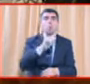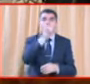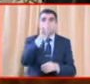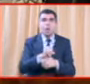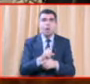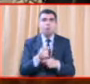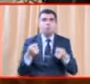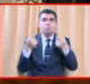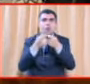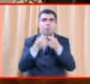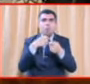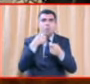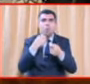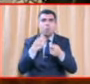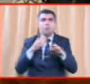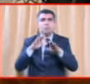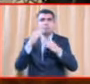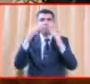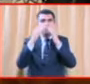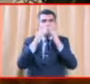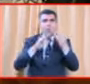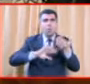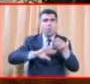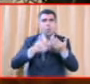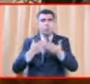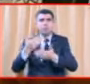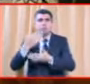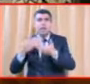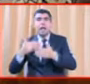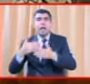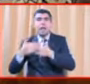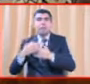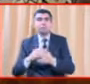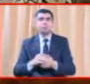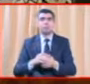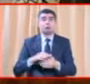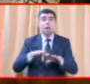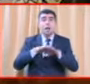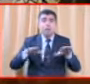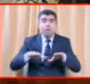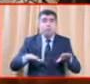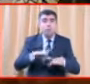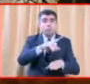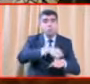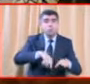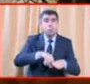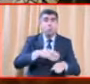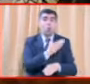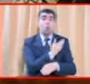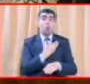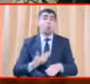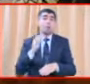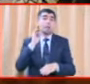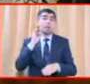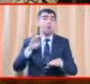تسوية الوضعية العقارية للدواوير والتجمعات السكانية المتوازدة فوق الأراضي التابعة للدولة. سيدات